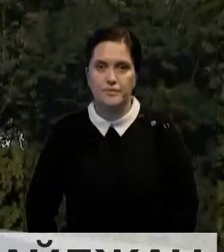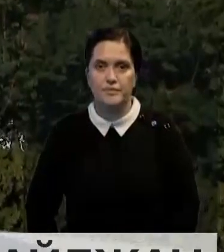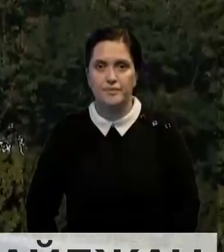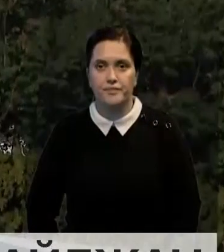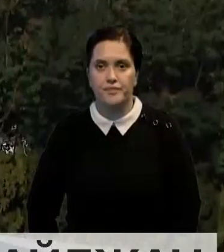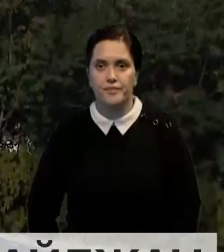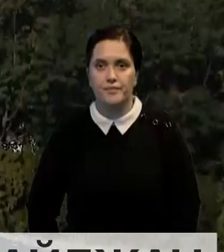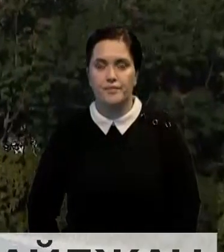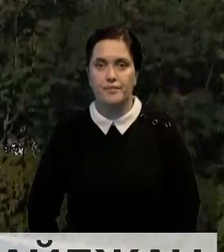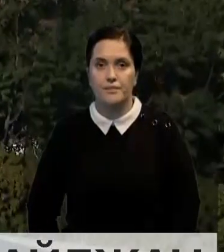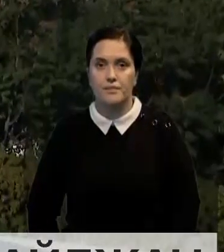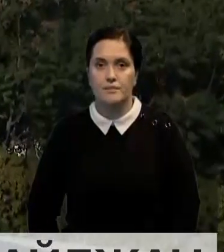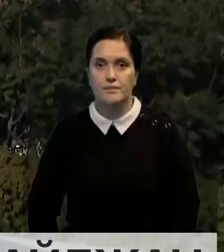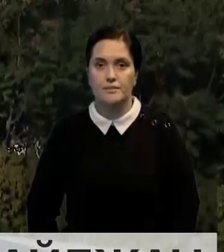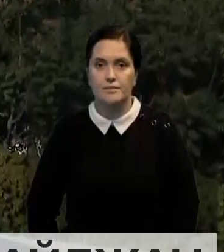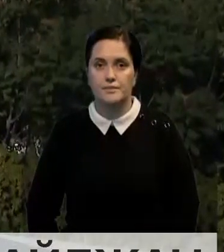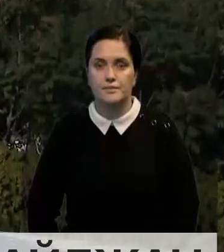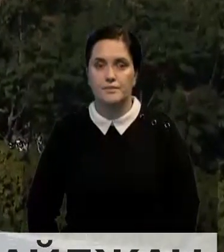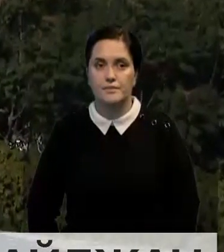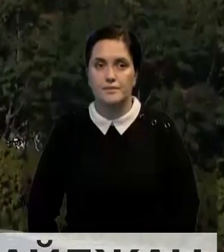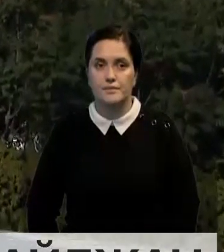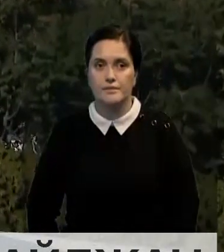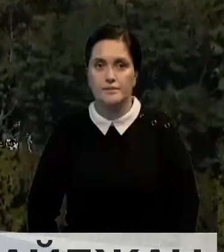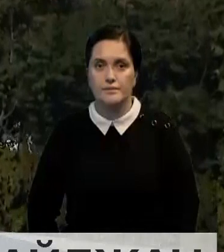Битабаров, Дулат Ентебеков, Азербайджан, Баку.